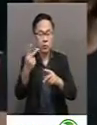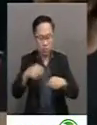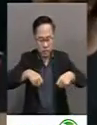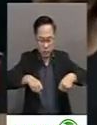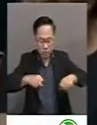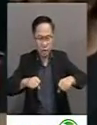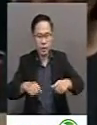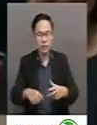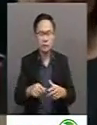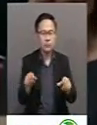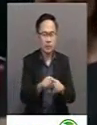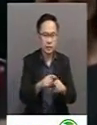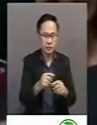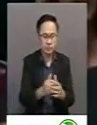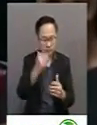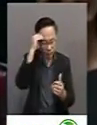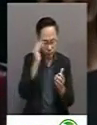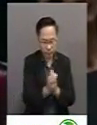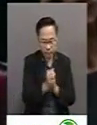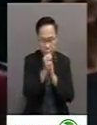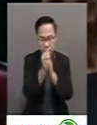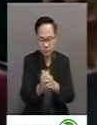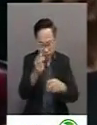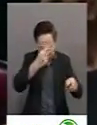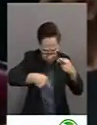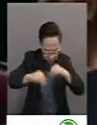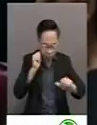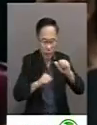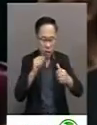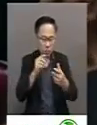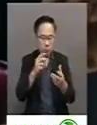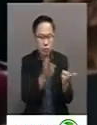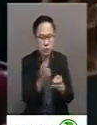ตำรวจนะคะก็นำตัวไปทำแผนประกอบคำรับสารภาพต่อไปด้วยค่ะ